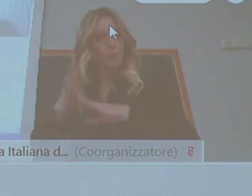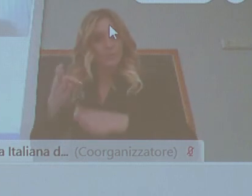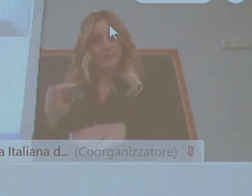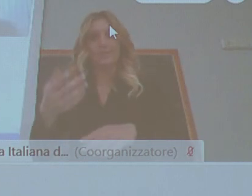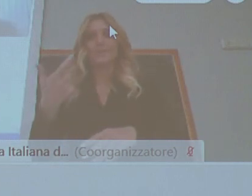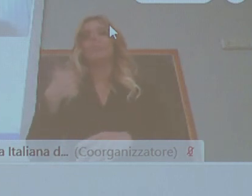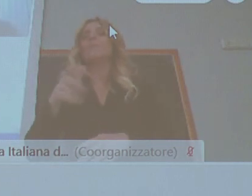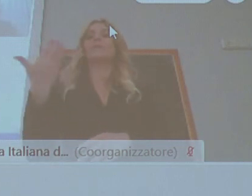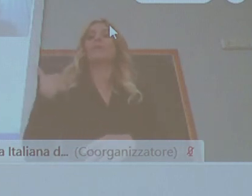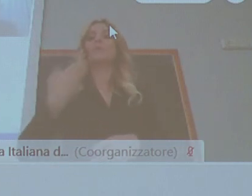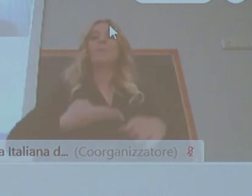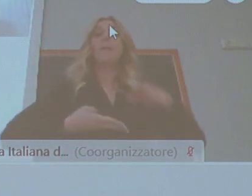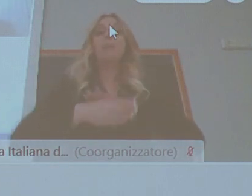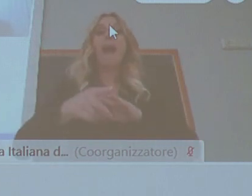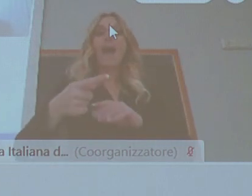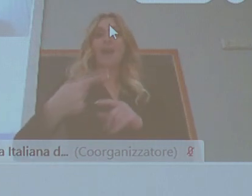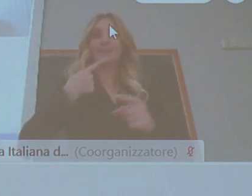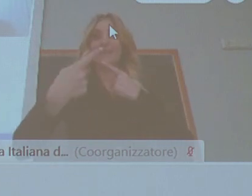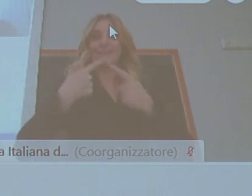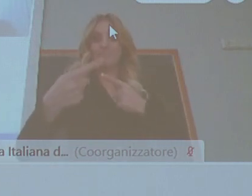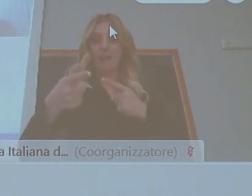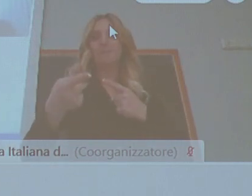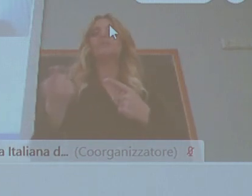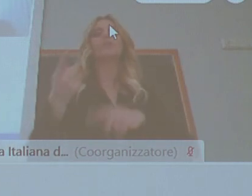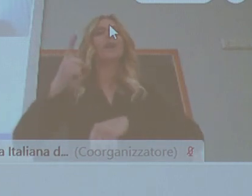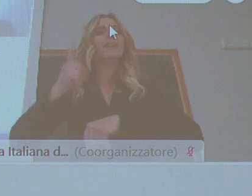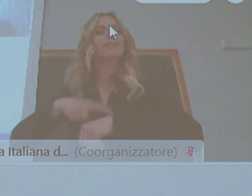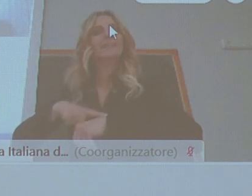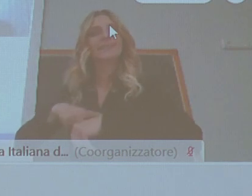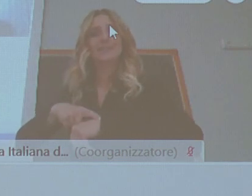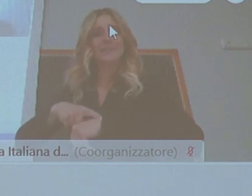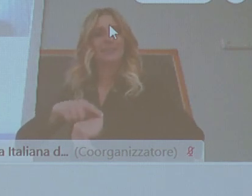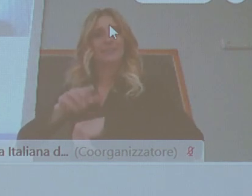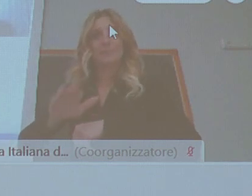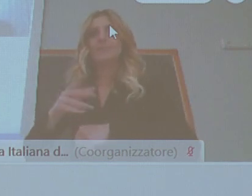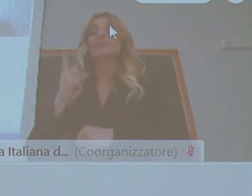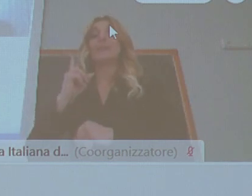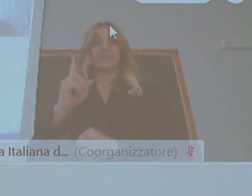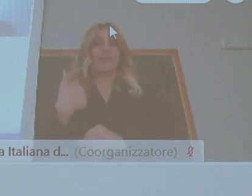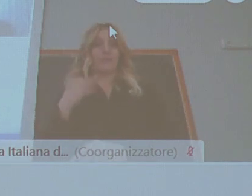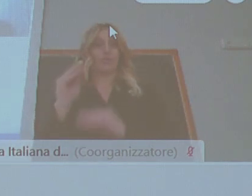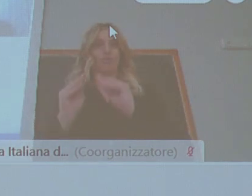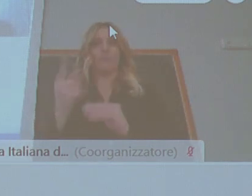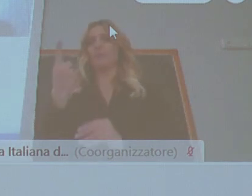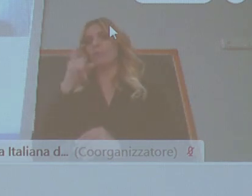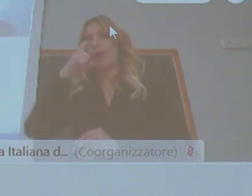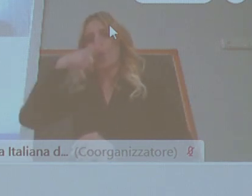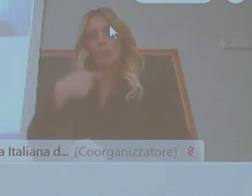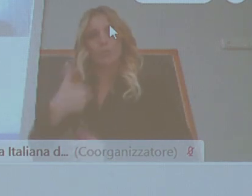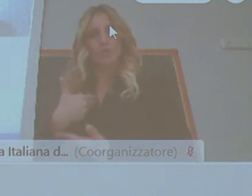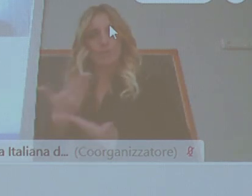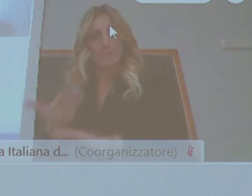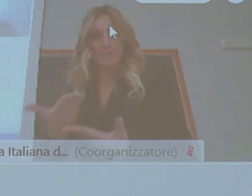avendo rilanciato il dibattito, quindi tempistica in relazione alla domanda, alla curiosità, sì, che poneva il